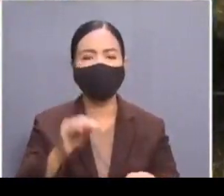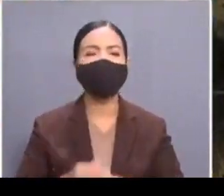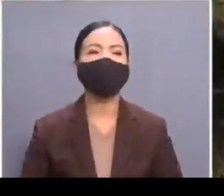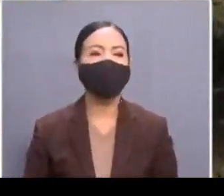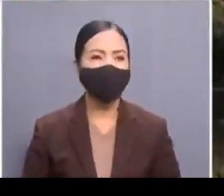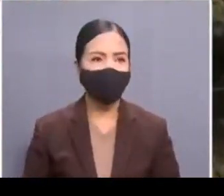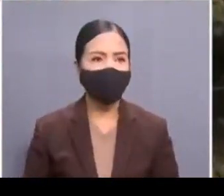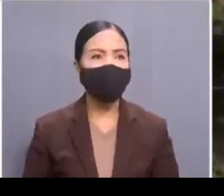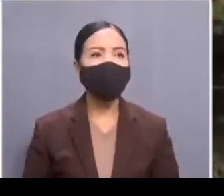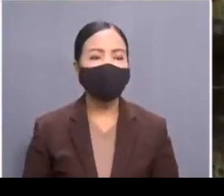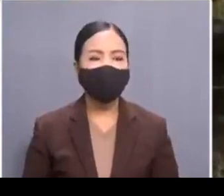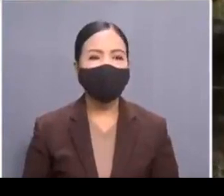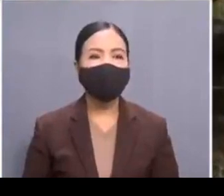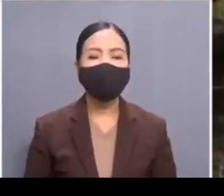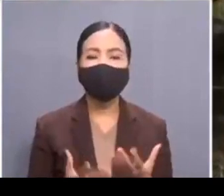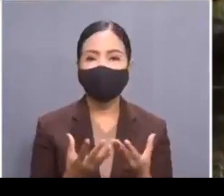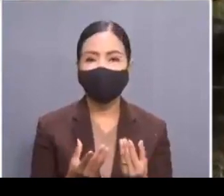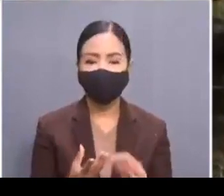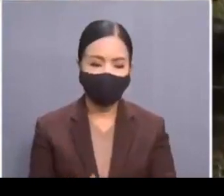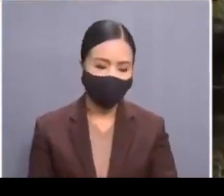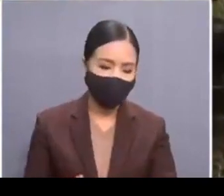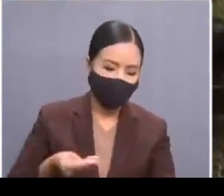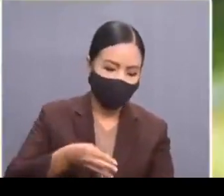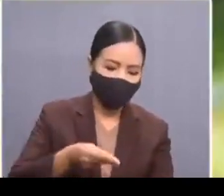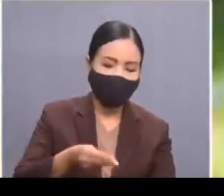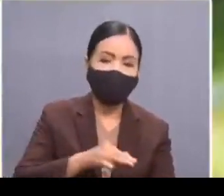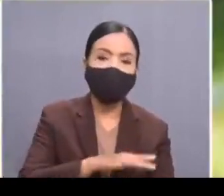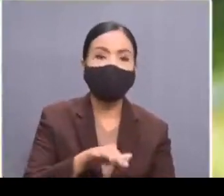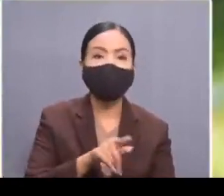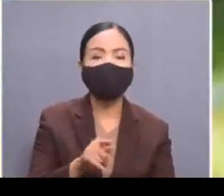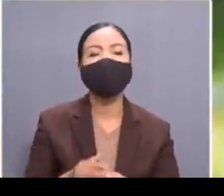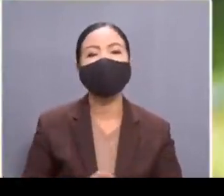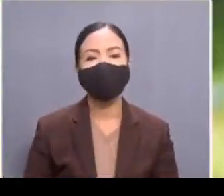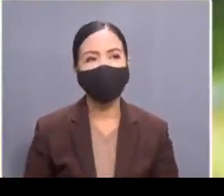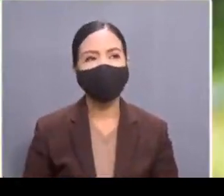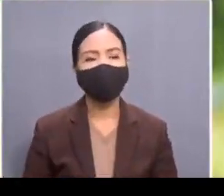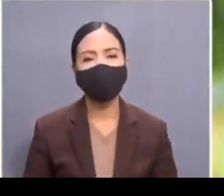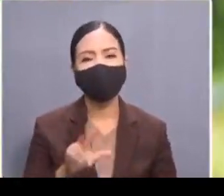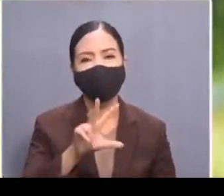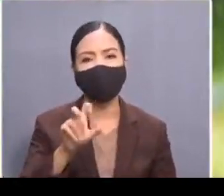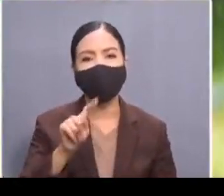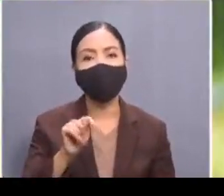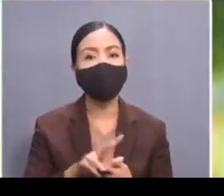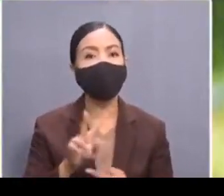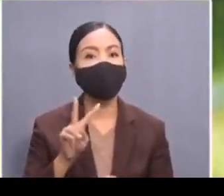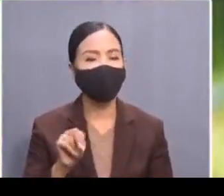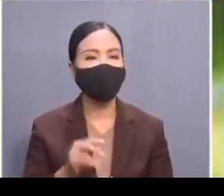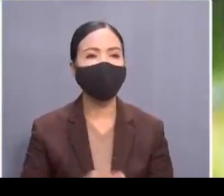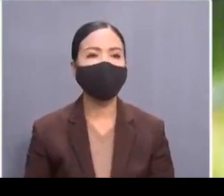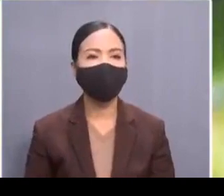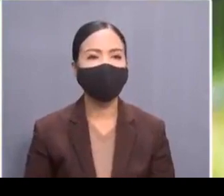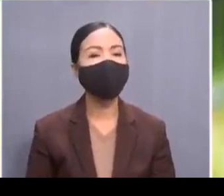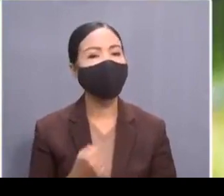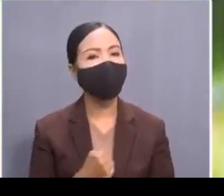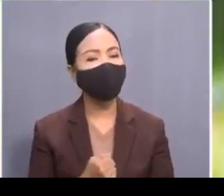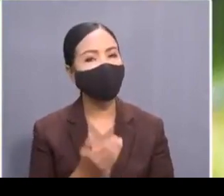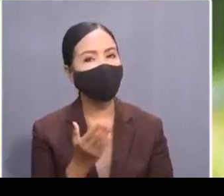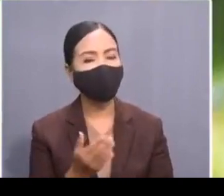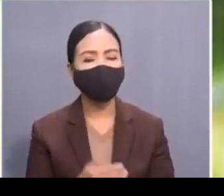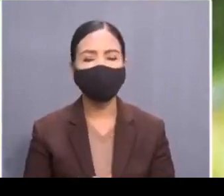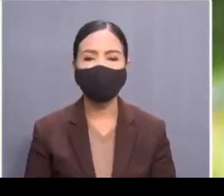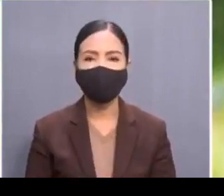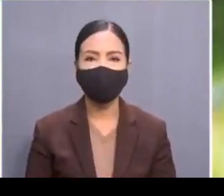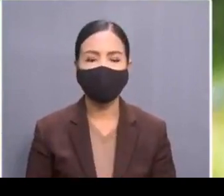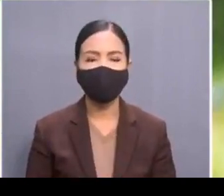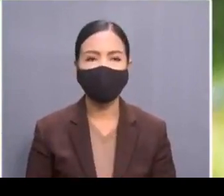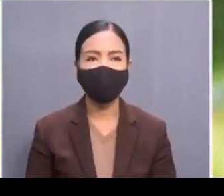ล้วก็ดินปลูกหรือว่าวัสดุแทนดินอีก300ตันเพื่อที่เราจะ